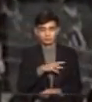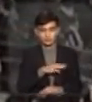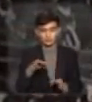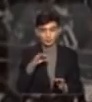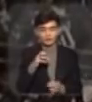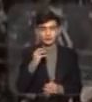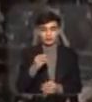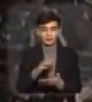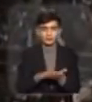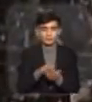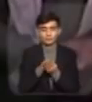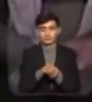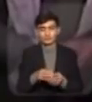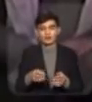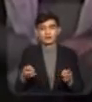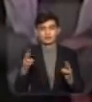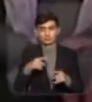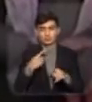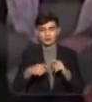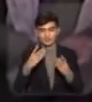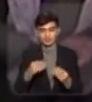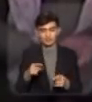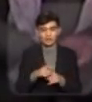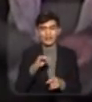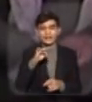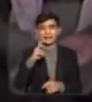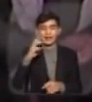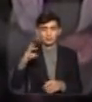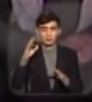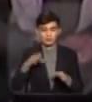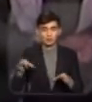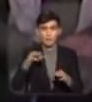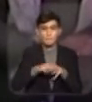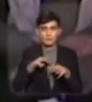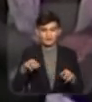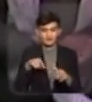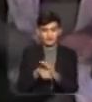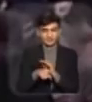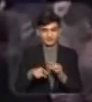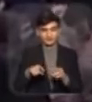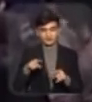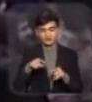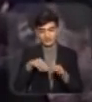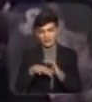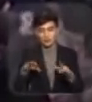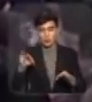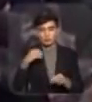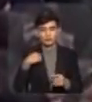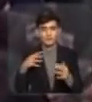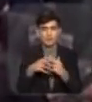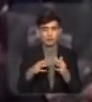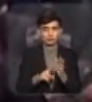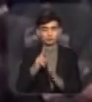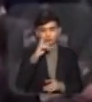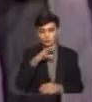рәсімі кейінге қалдырылды. Бүгінгі шабуылдан кейін Иранның сыртқы істер министрі, біз соғыс ашуға мүдделі емеспіз,